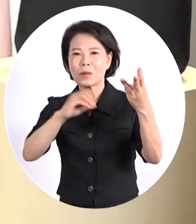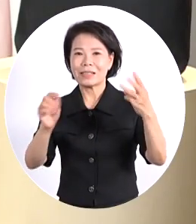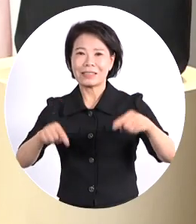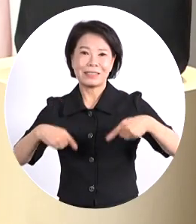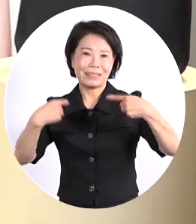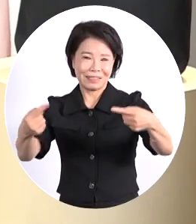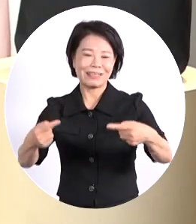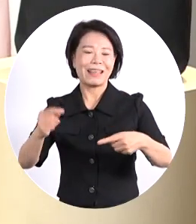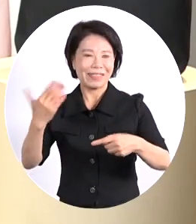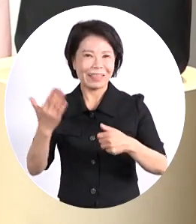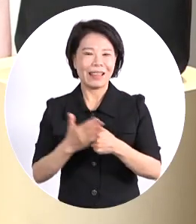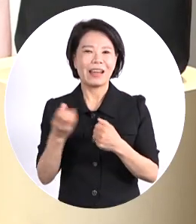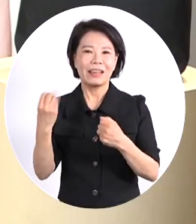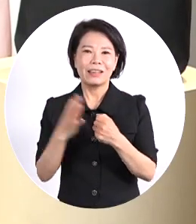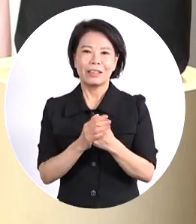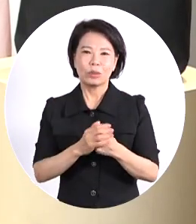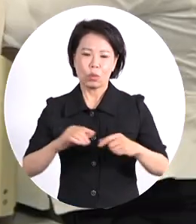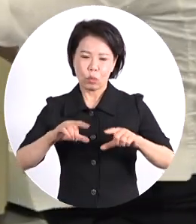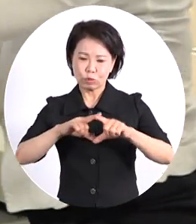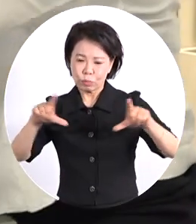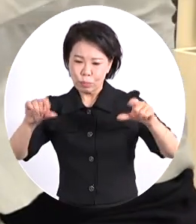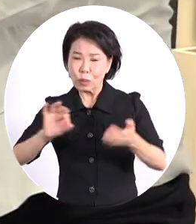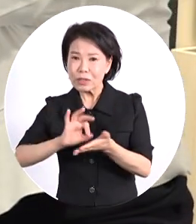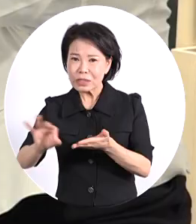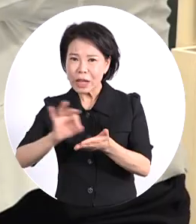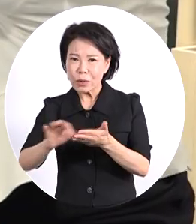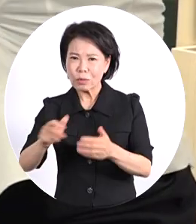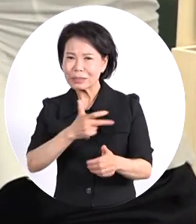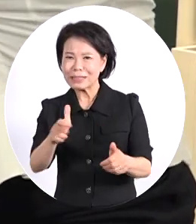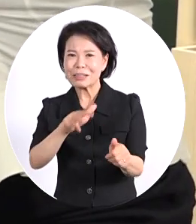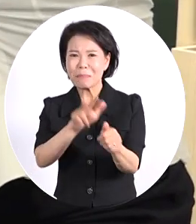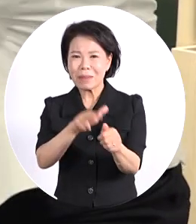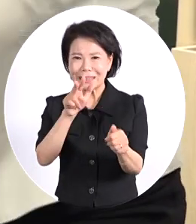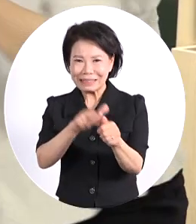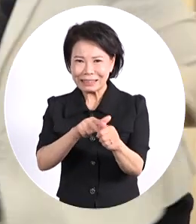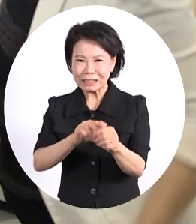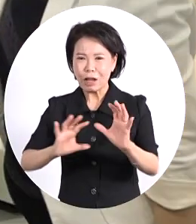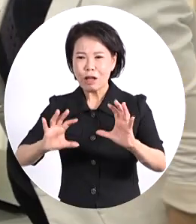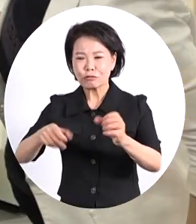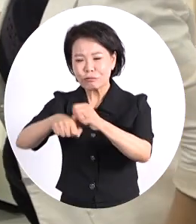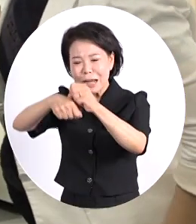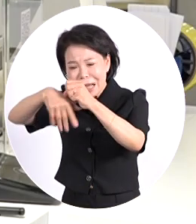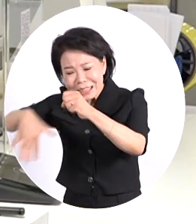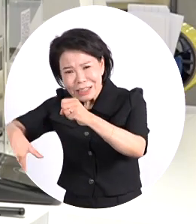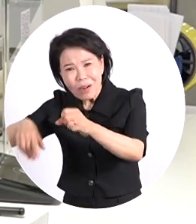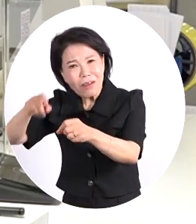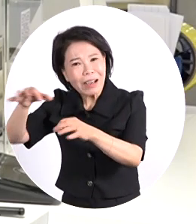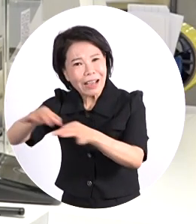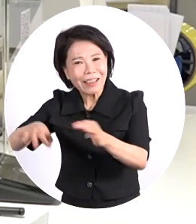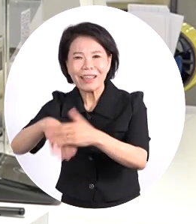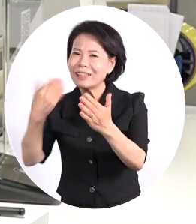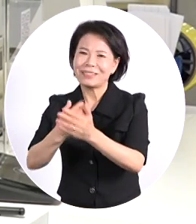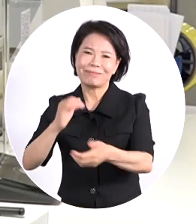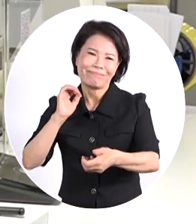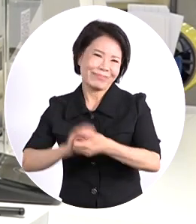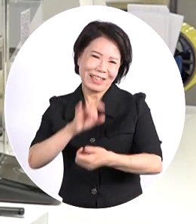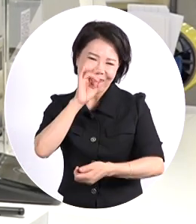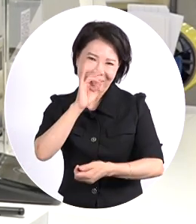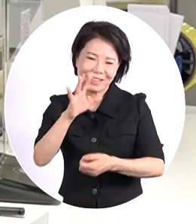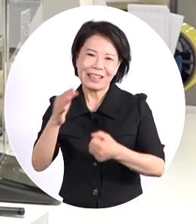43%가 참여했는데요. 쿠폰 사용은 대형마트, 프랜차이즈 직영점 등에서는